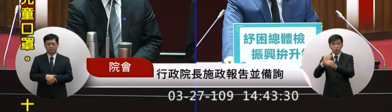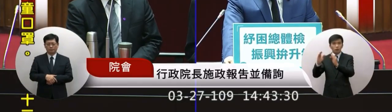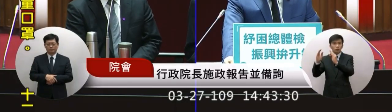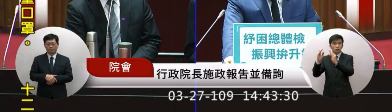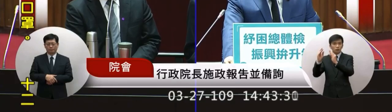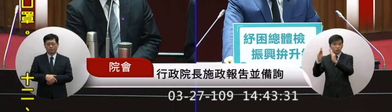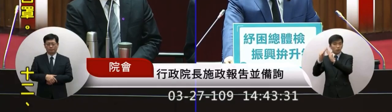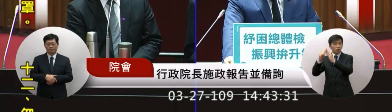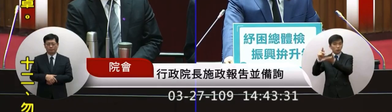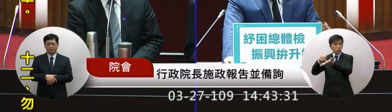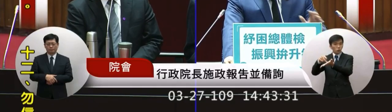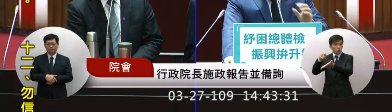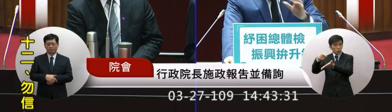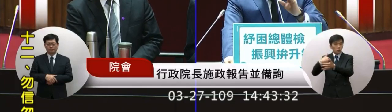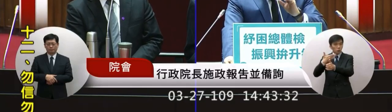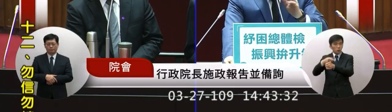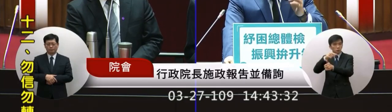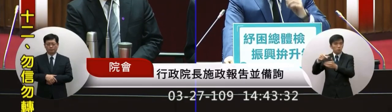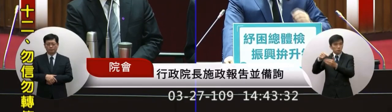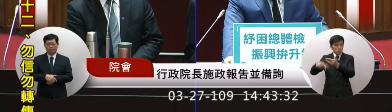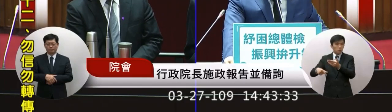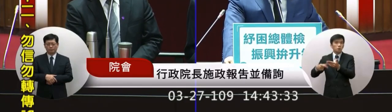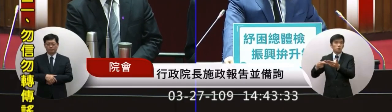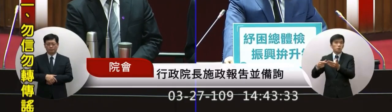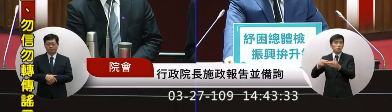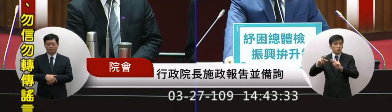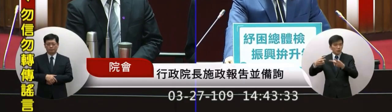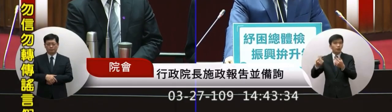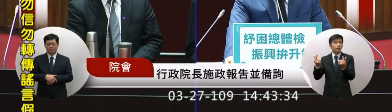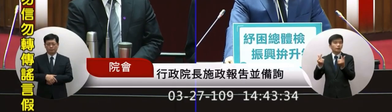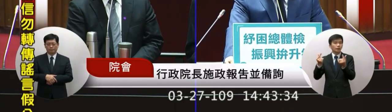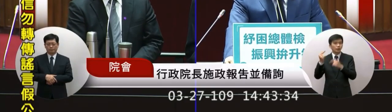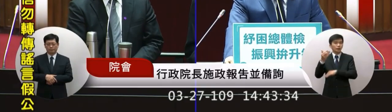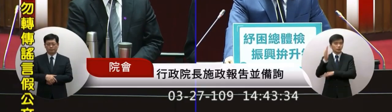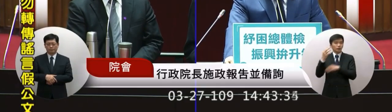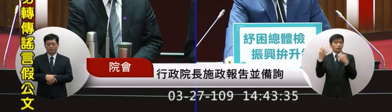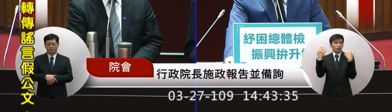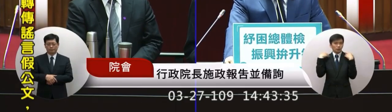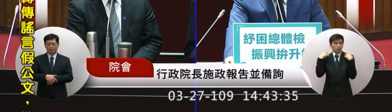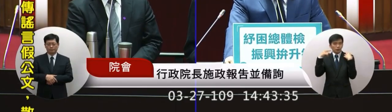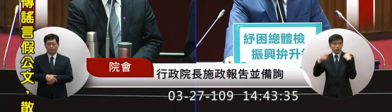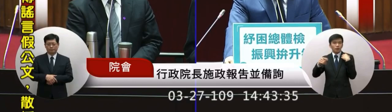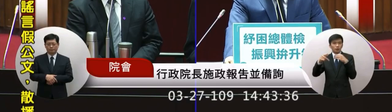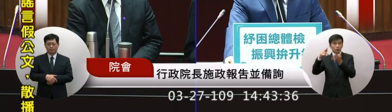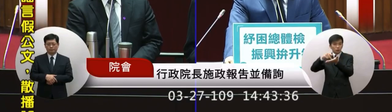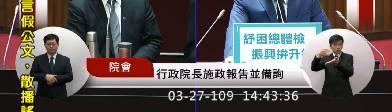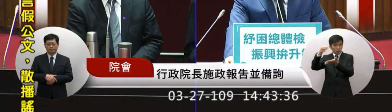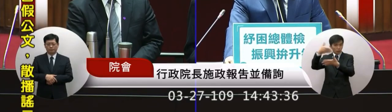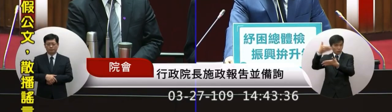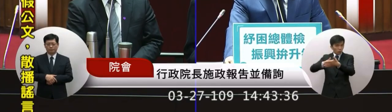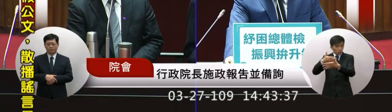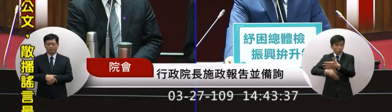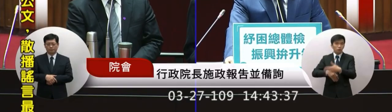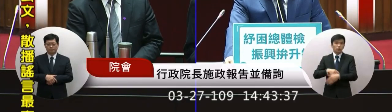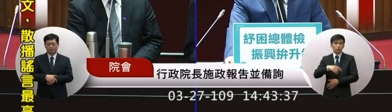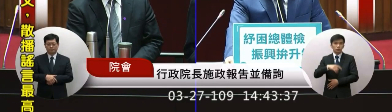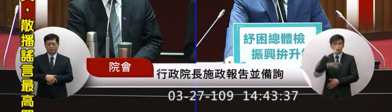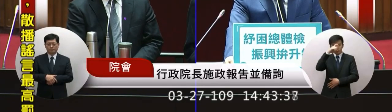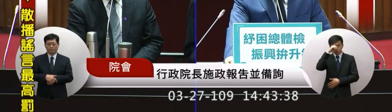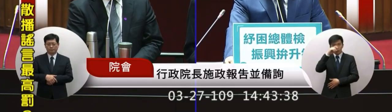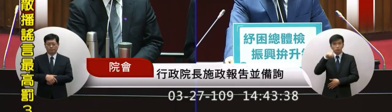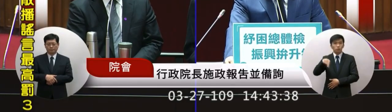国政府带头来减租啦，就是它一些国有的这些不动产的部分来减租，然后鼓励他们的这些一